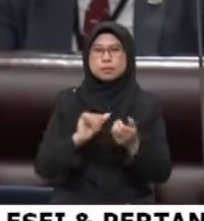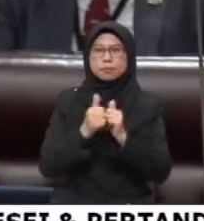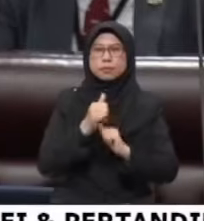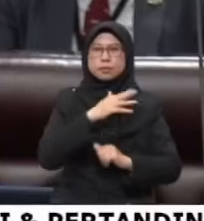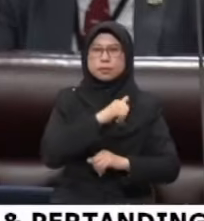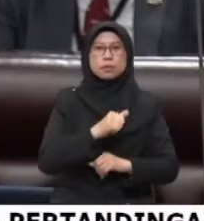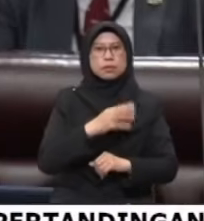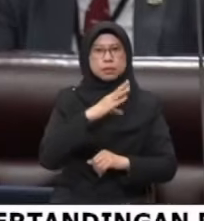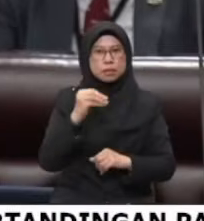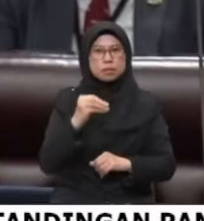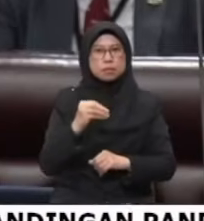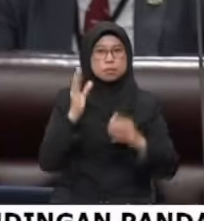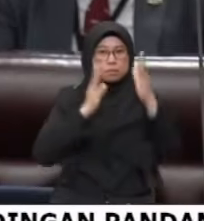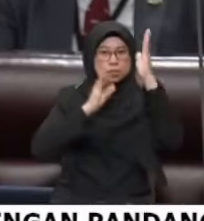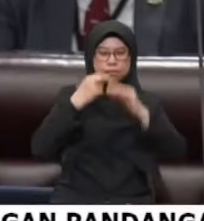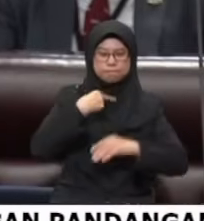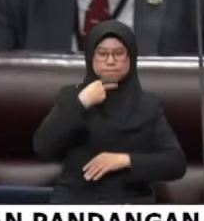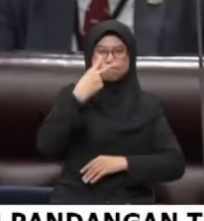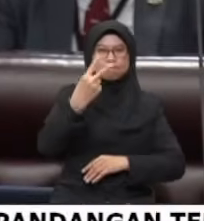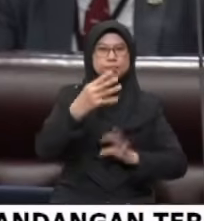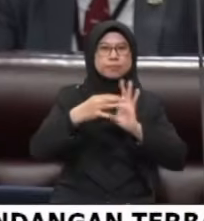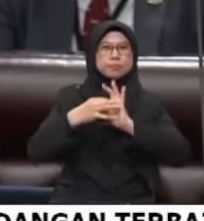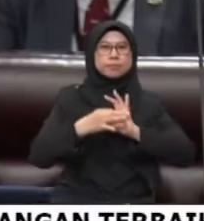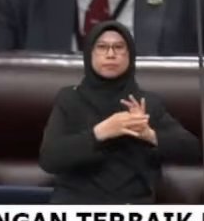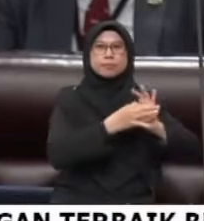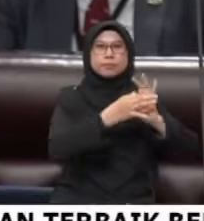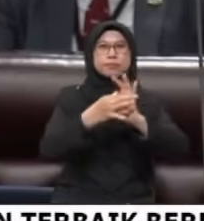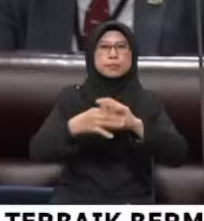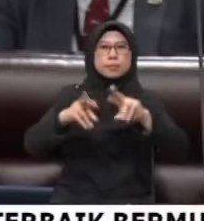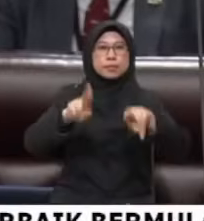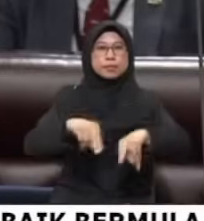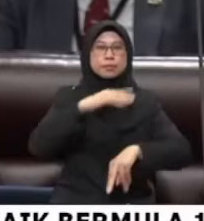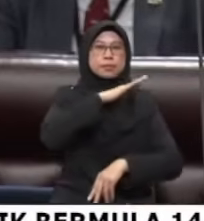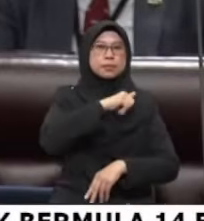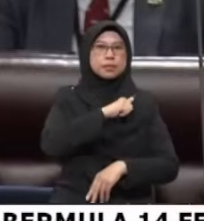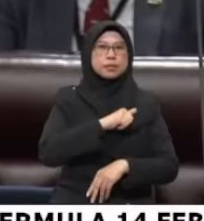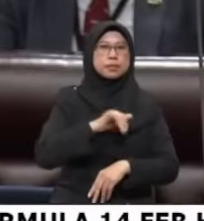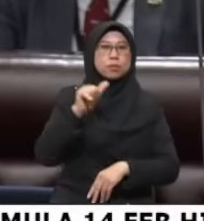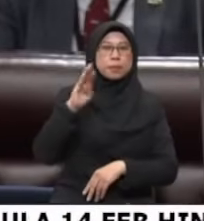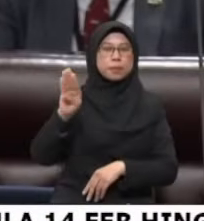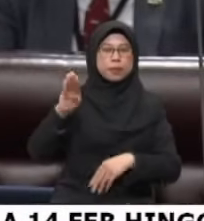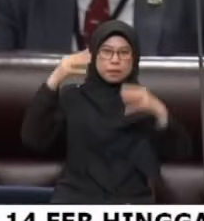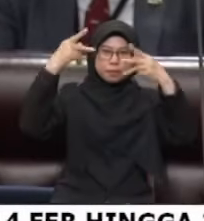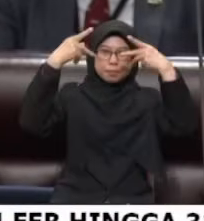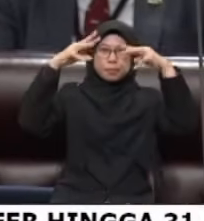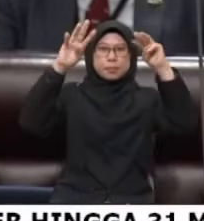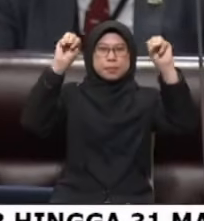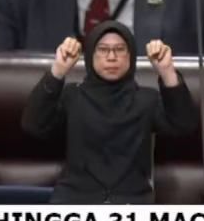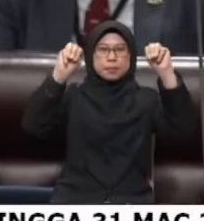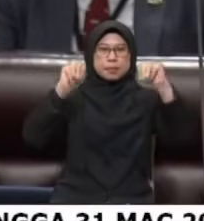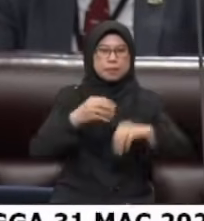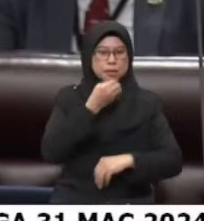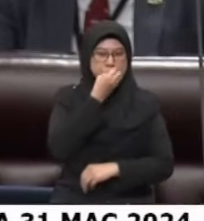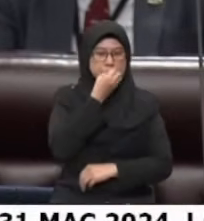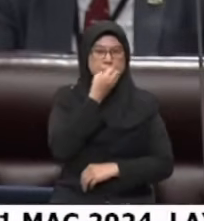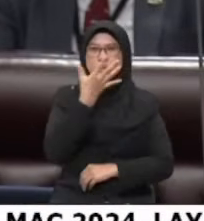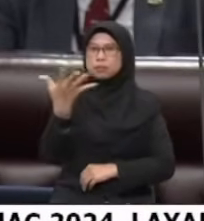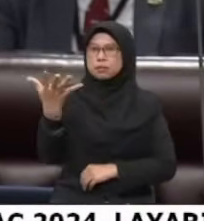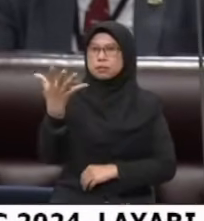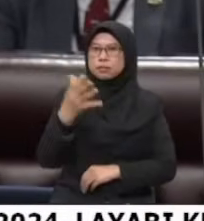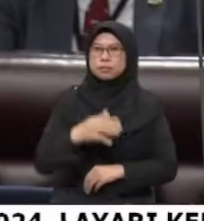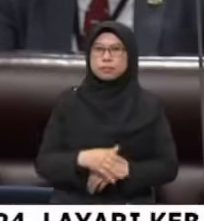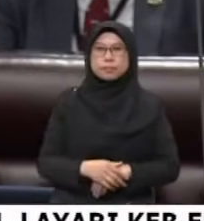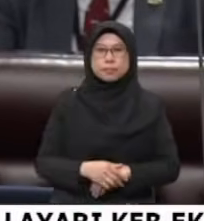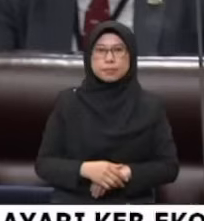solidariti Malaysia kepada rakyat Palestin yang amat berhormat Perdana Menteri menyatakan pendiran tersebut semasa